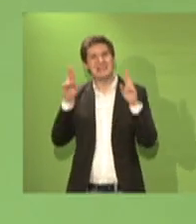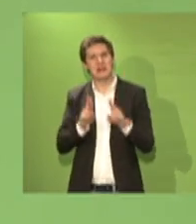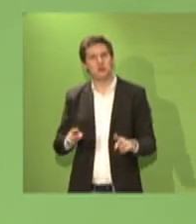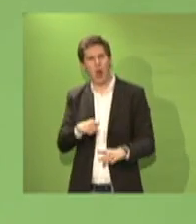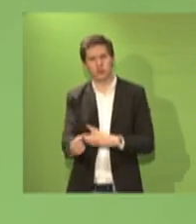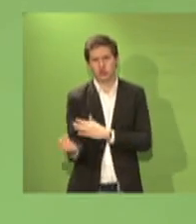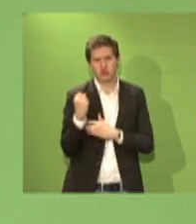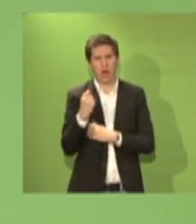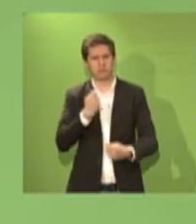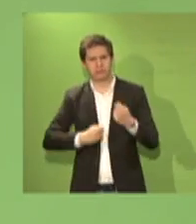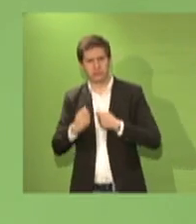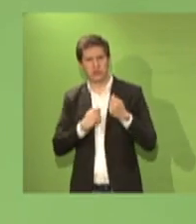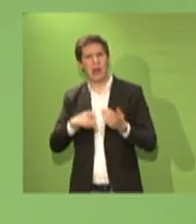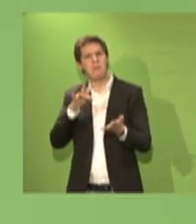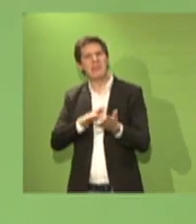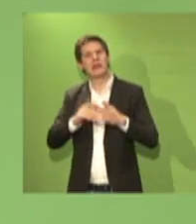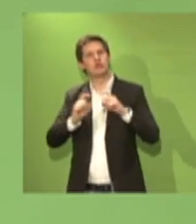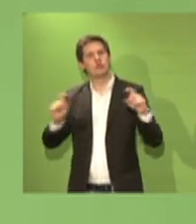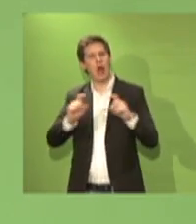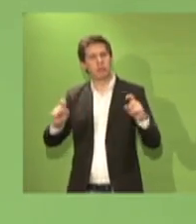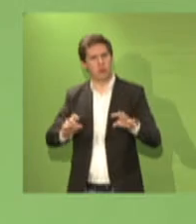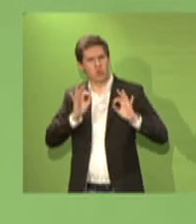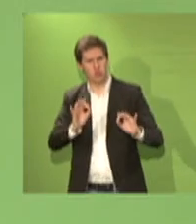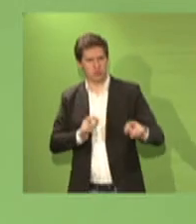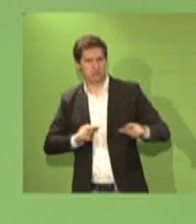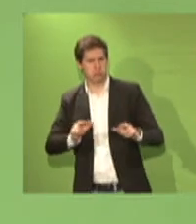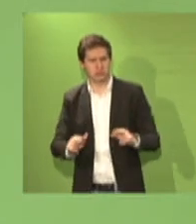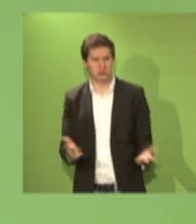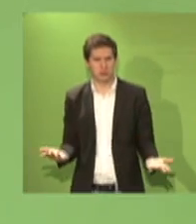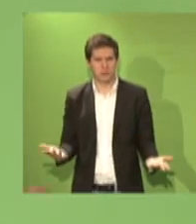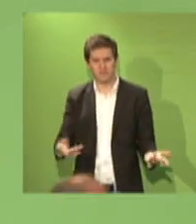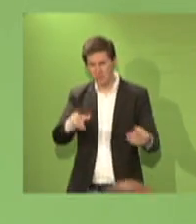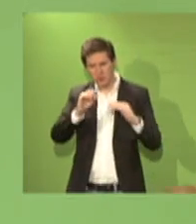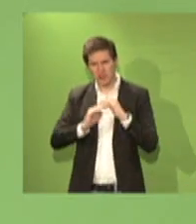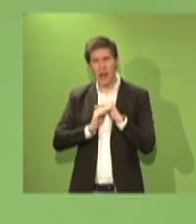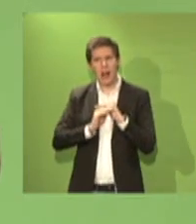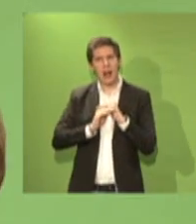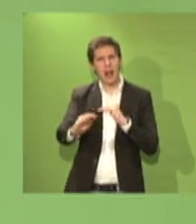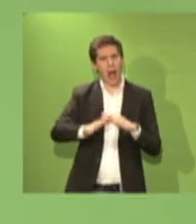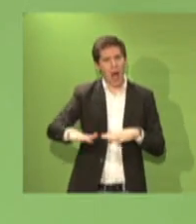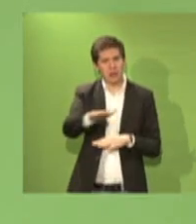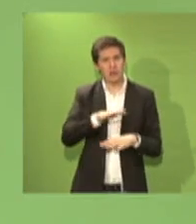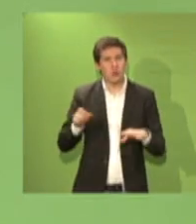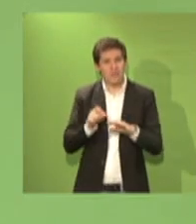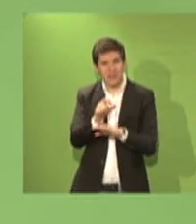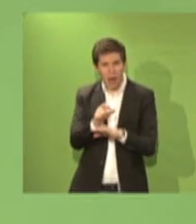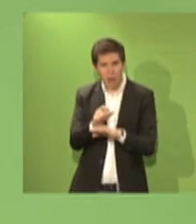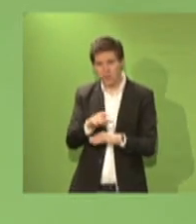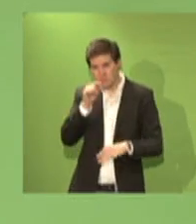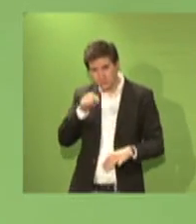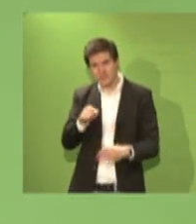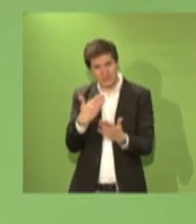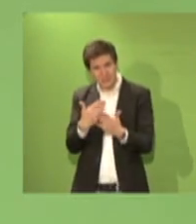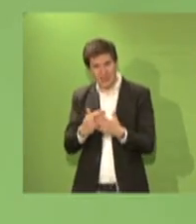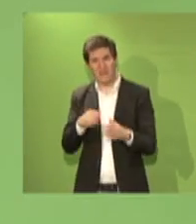leistungsstarke, mittelständisch geprägte Wirtschaft. Die ländlichen Räume in Nordrhein-Westfalen sind deswegen Teil der